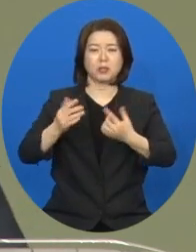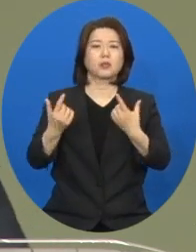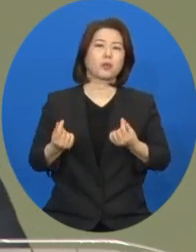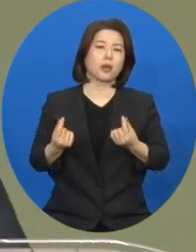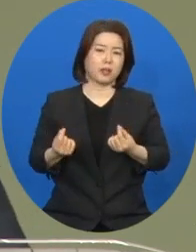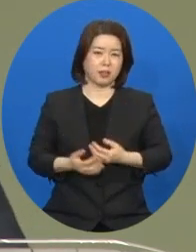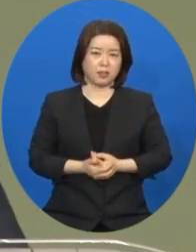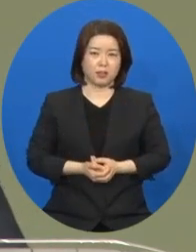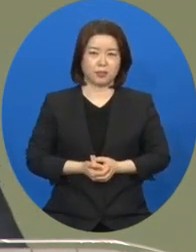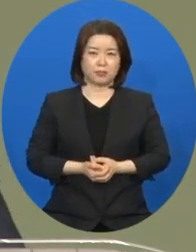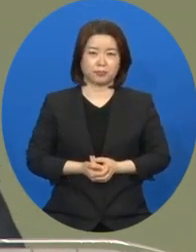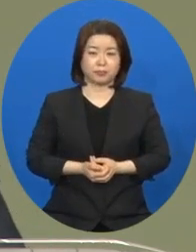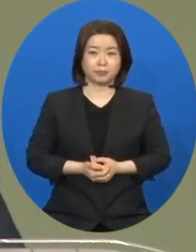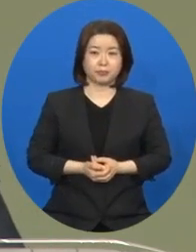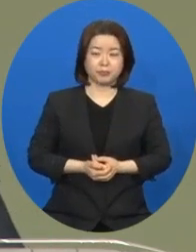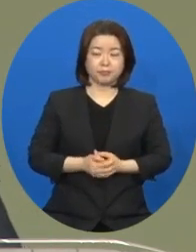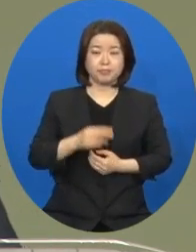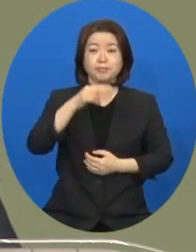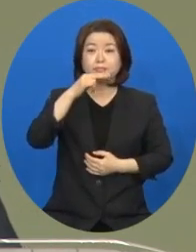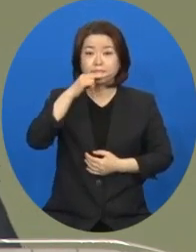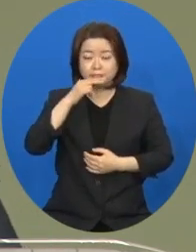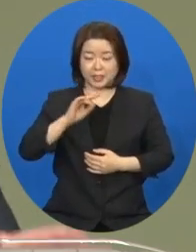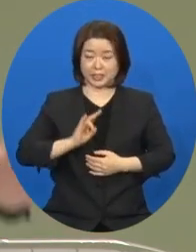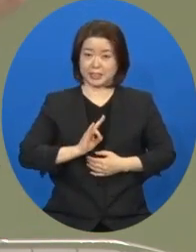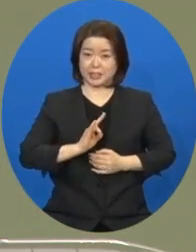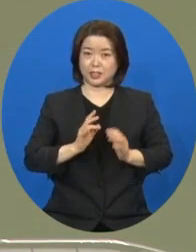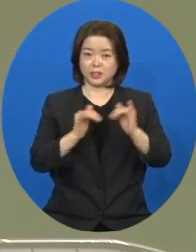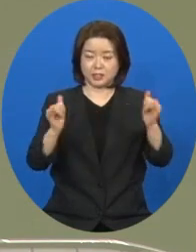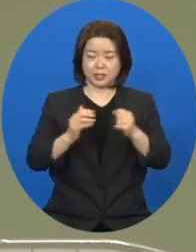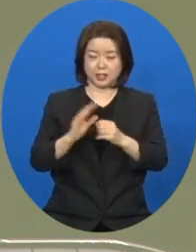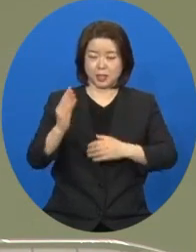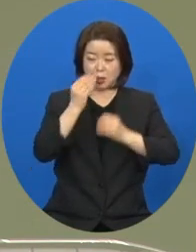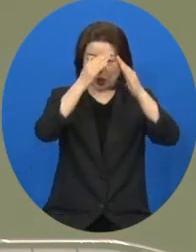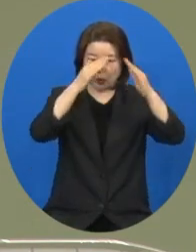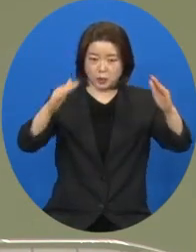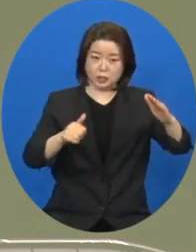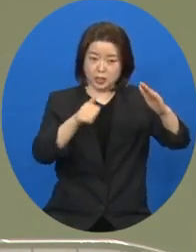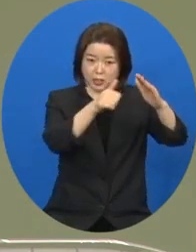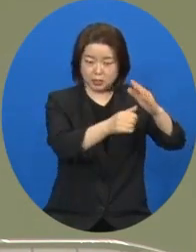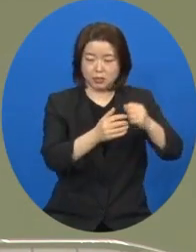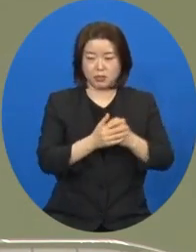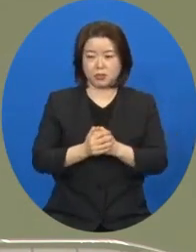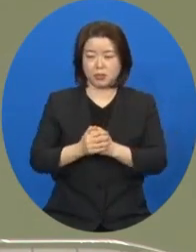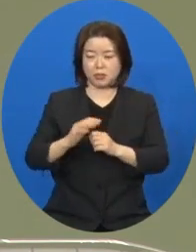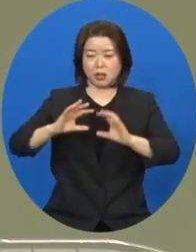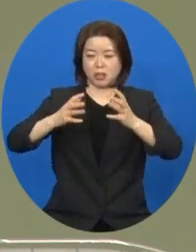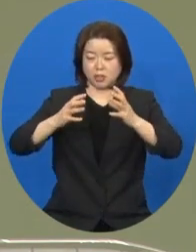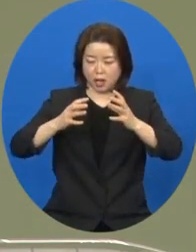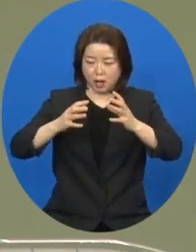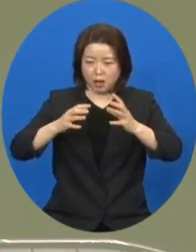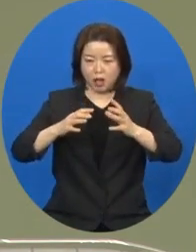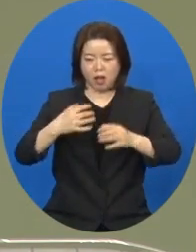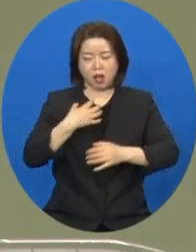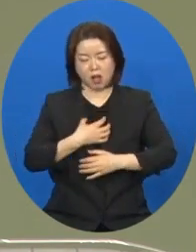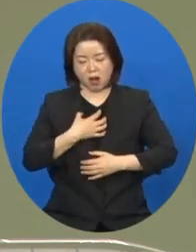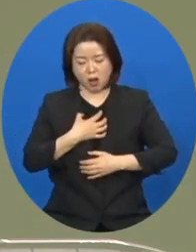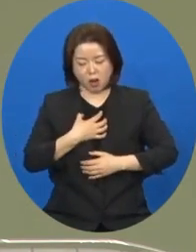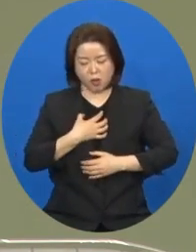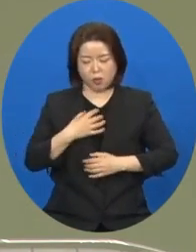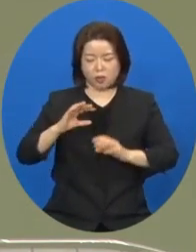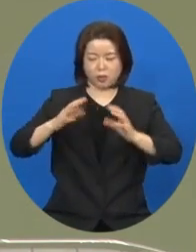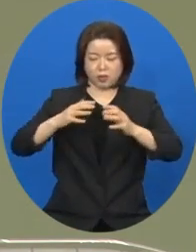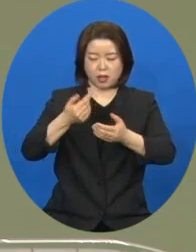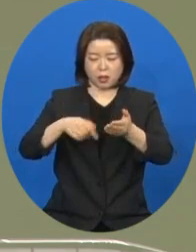이사야 선지자가 성전에 들어가서 나라가 너무 걱정스러워 나라 위하여